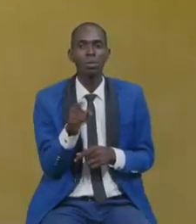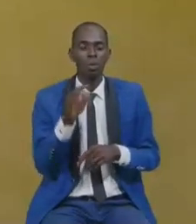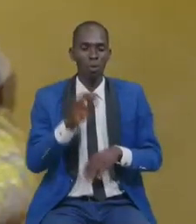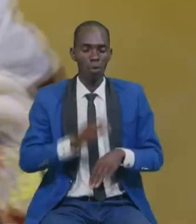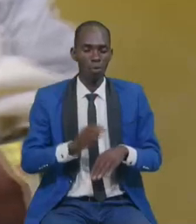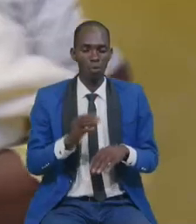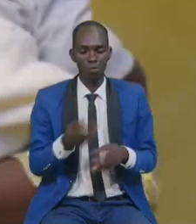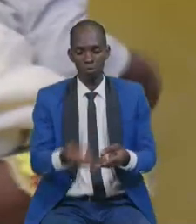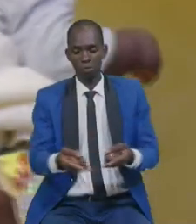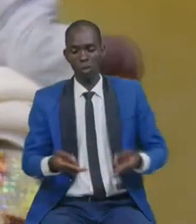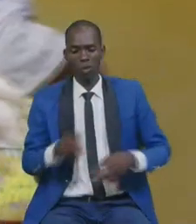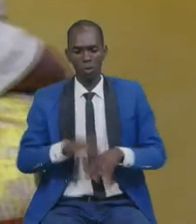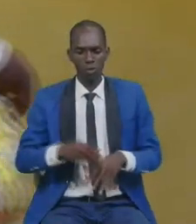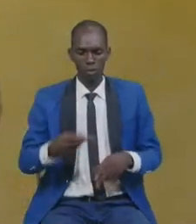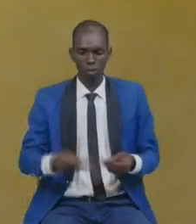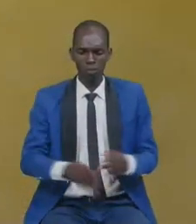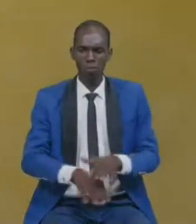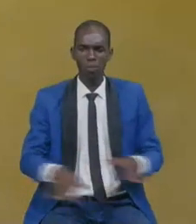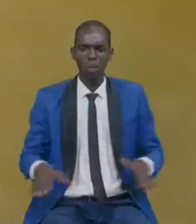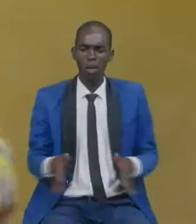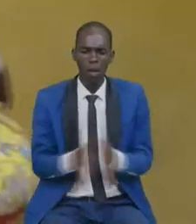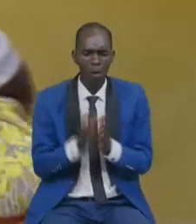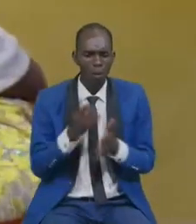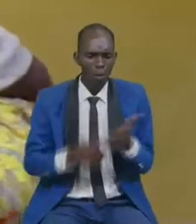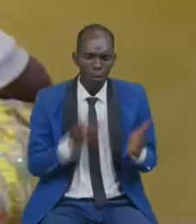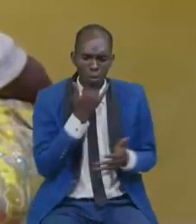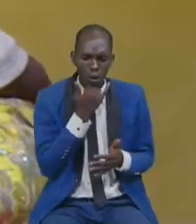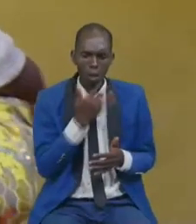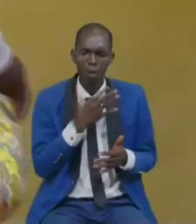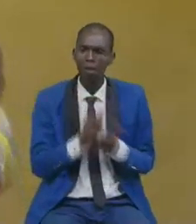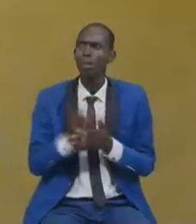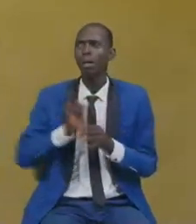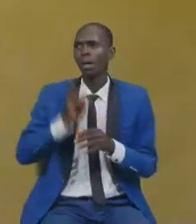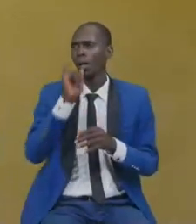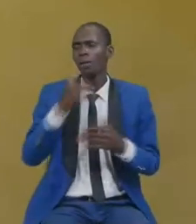inconscient, dit qu'est-ce qui ne va pas. Il dit que je sens les maux de tête, la fièvre.